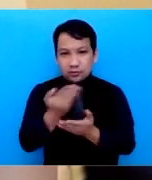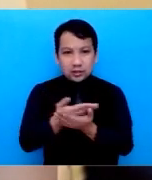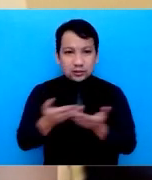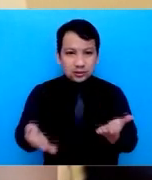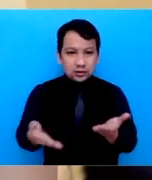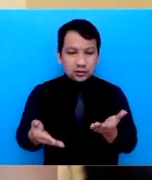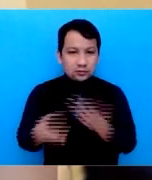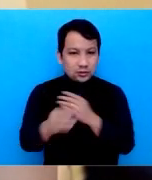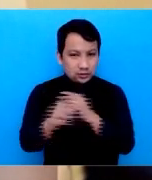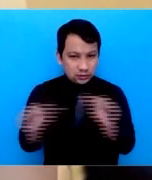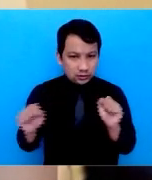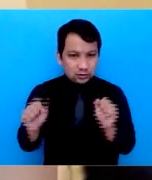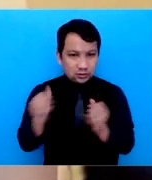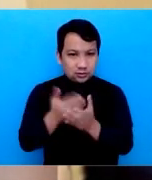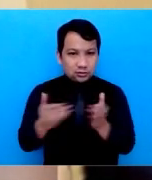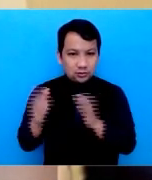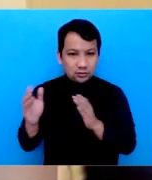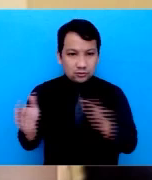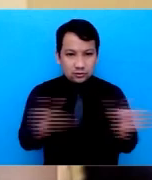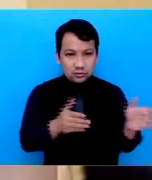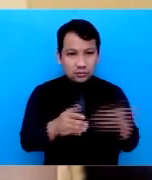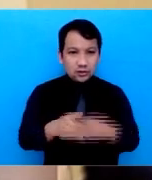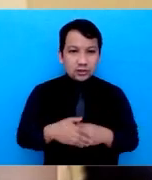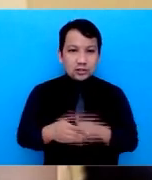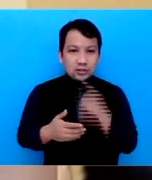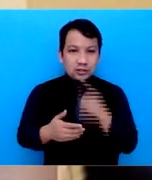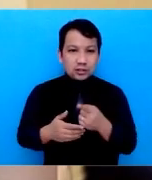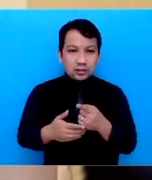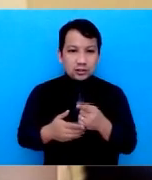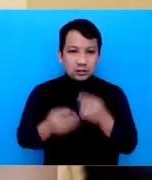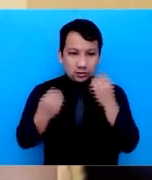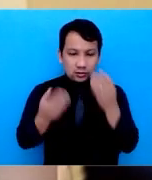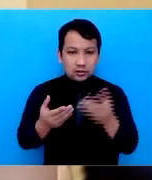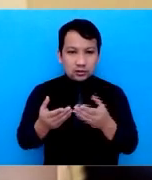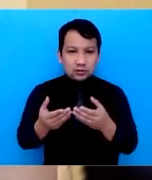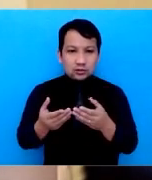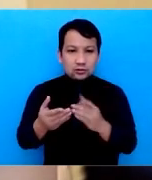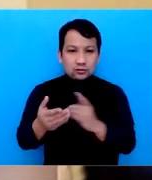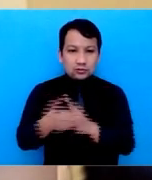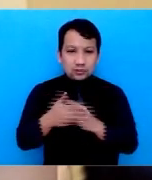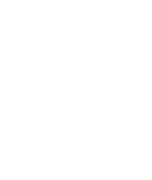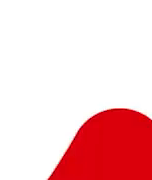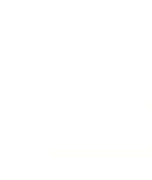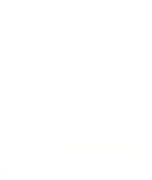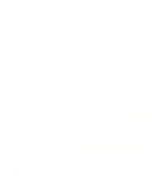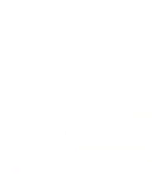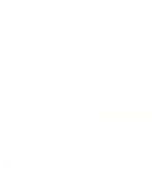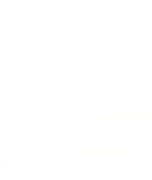sinisiguradong na-replenish na, yung mga ibang kwarto ay hinahanda ulit.